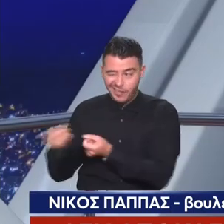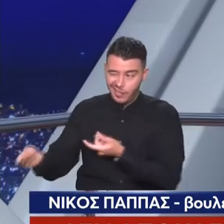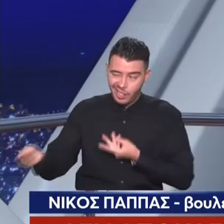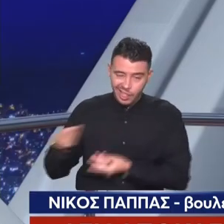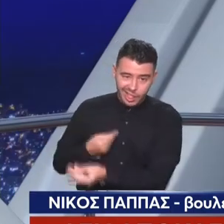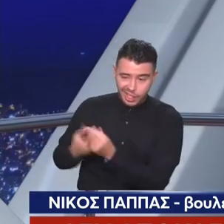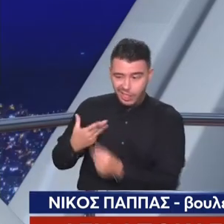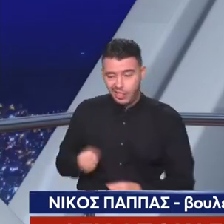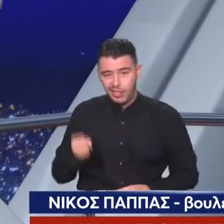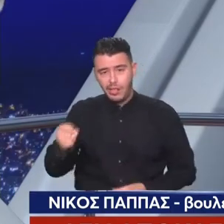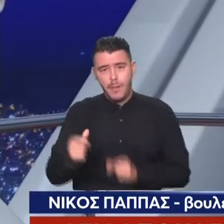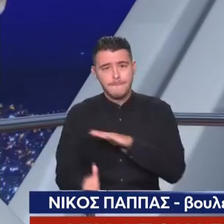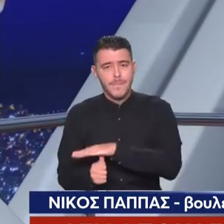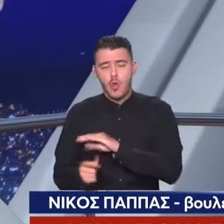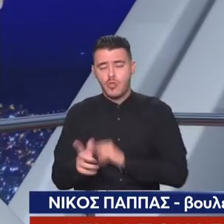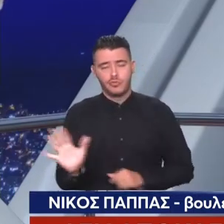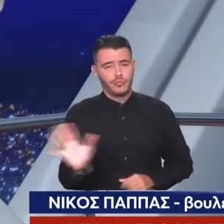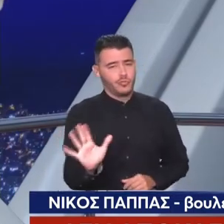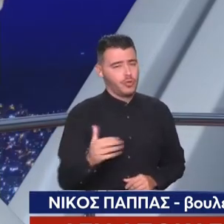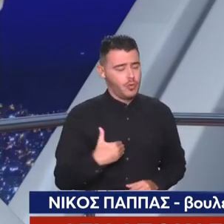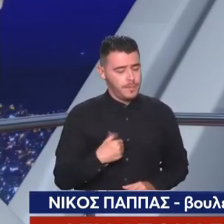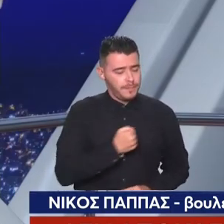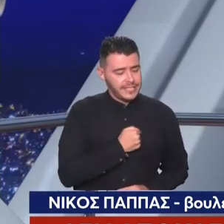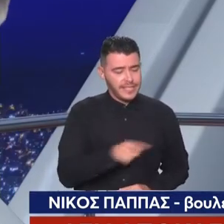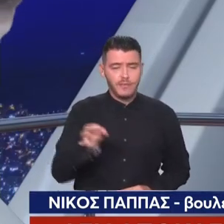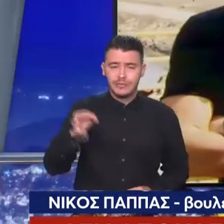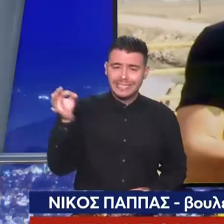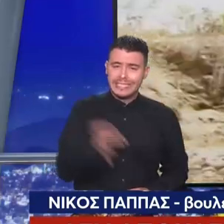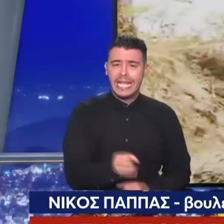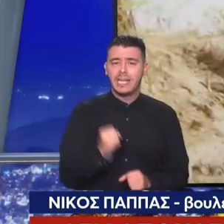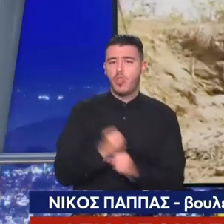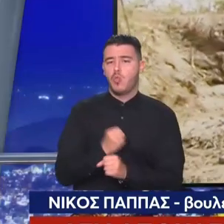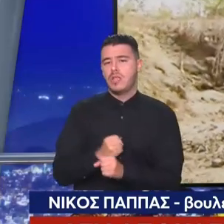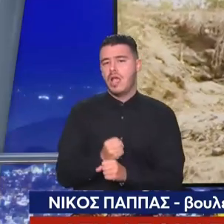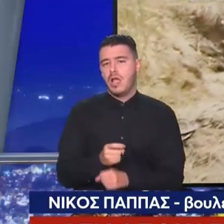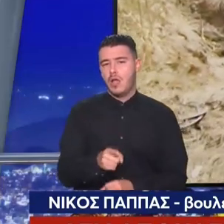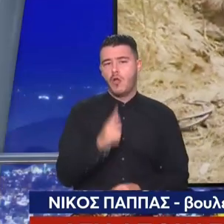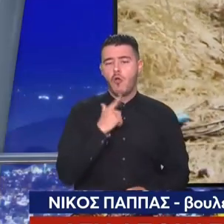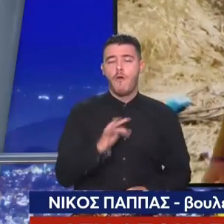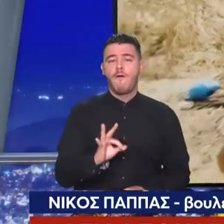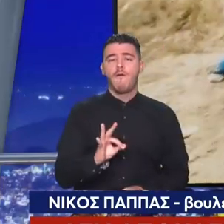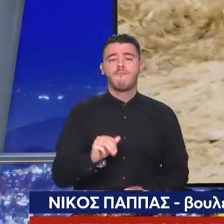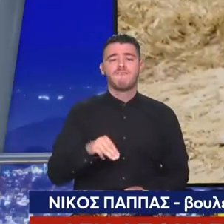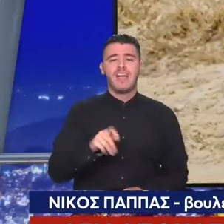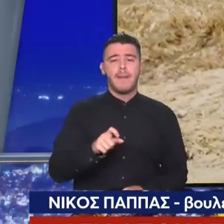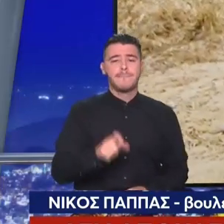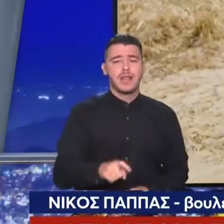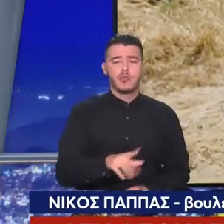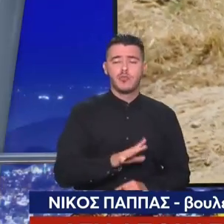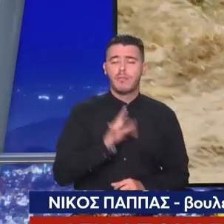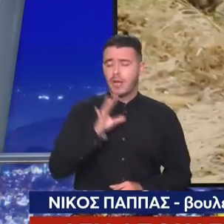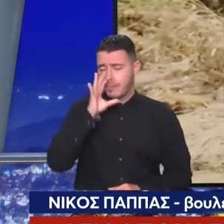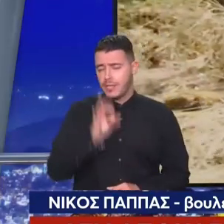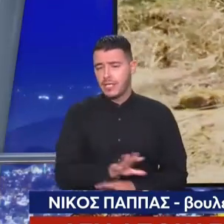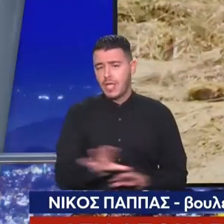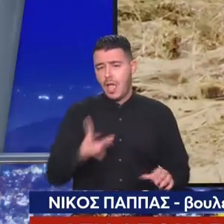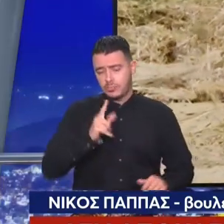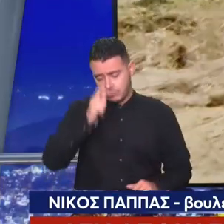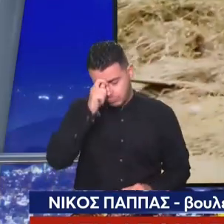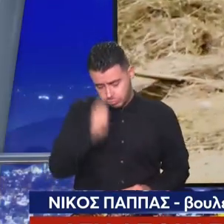Σωκράτης ο Φάμελος έχει κάνει εξαιρετική δουλειά και αν ο Στέφανος δεν επιλέξει να είναι στη Βουλή, ο Σωκράτης είναι μια ενδεδειγμένη λύση. Αυτή είναι η δική μου